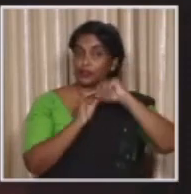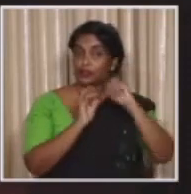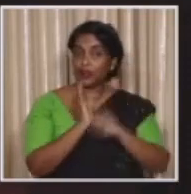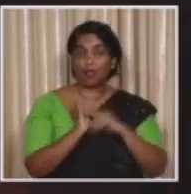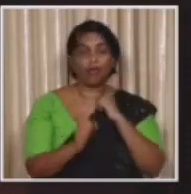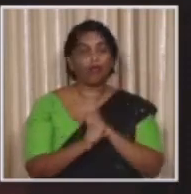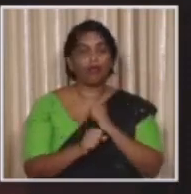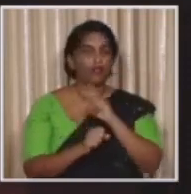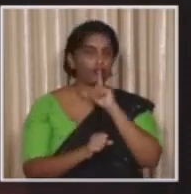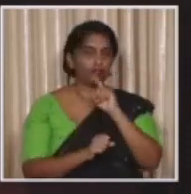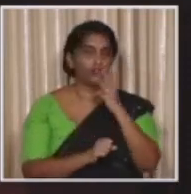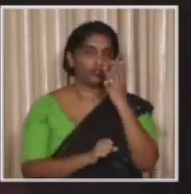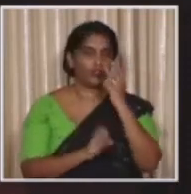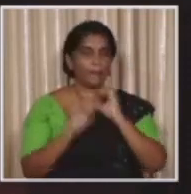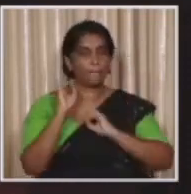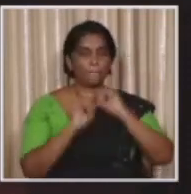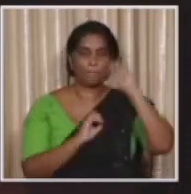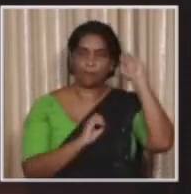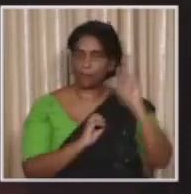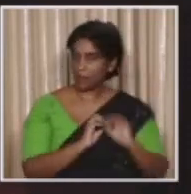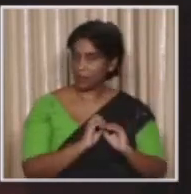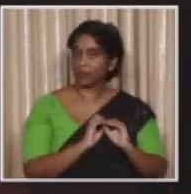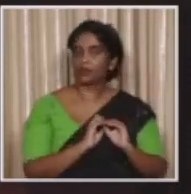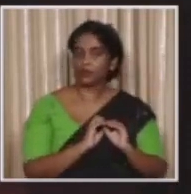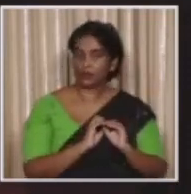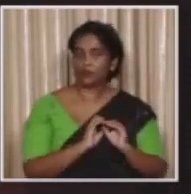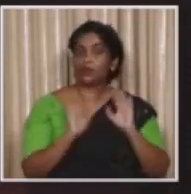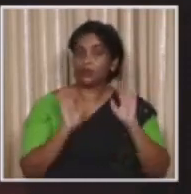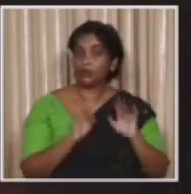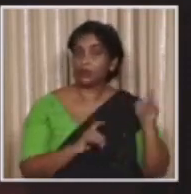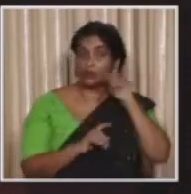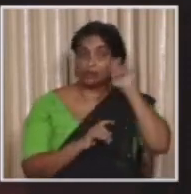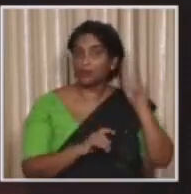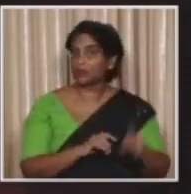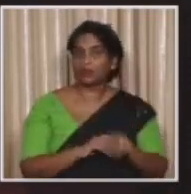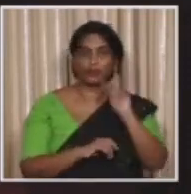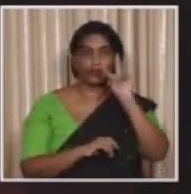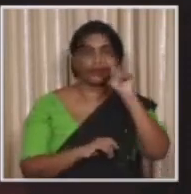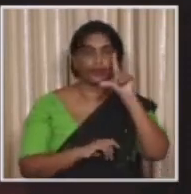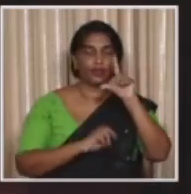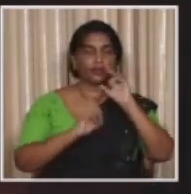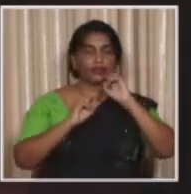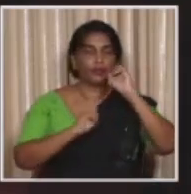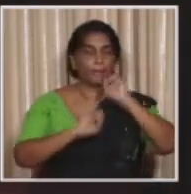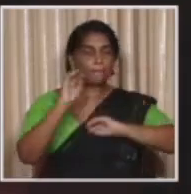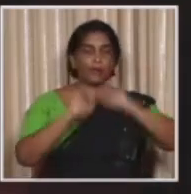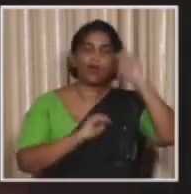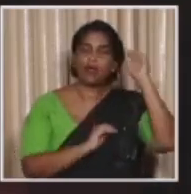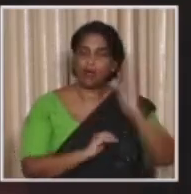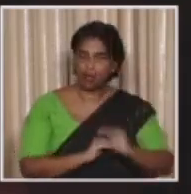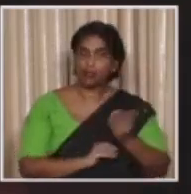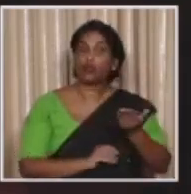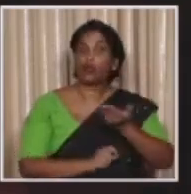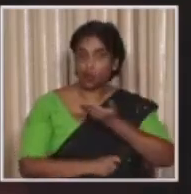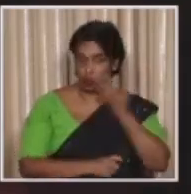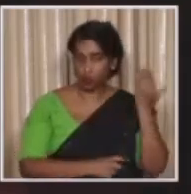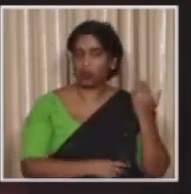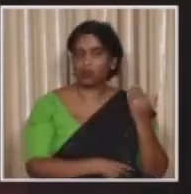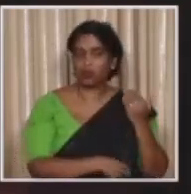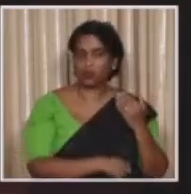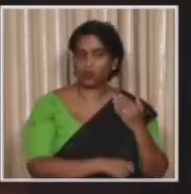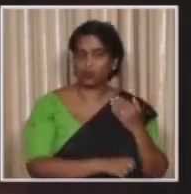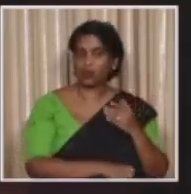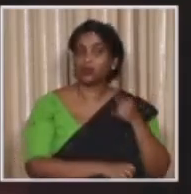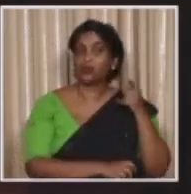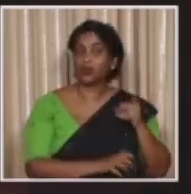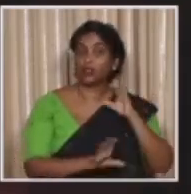ආණ්ඩුව කියනවා 3%කින් අඩු කරනවායි කියලා හැබැයි මොහු කියනවා 27%කින් අඩු කරන්නට හැකියාව තියෙනවායි කියලා